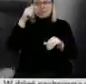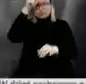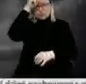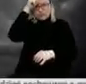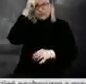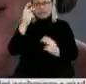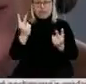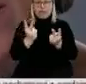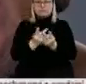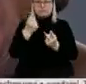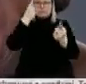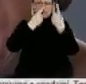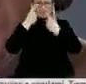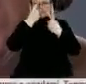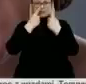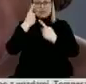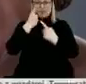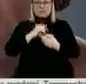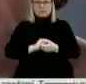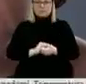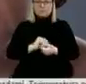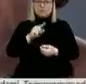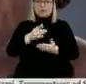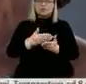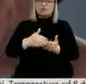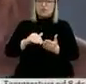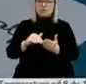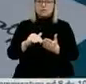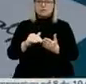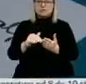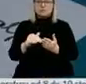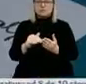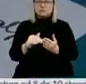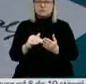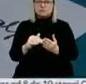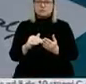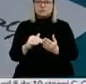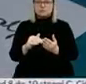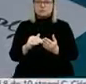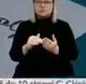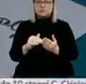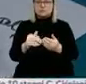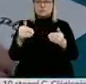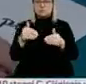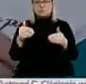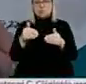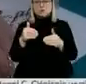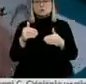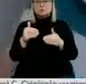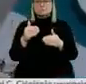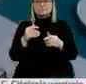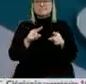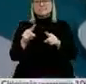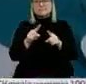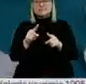tak samo sobie pomyślałam, że ta część może tak symbolicznie po prostu